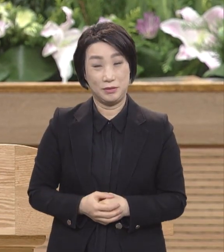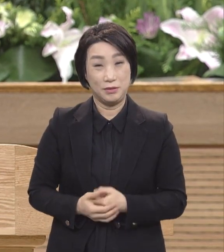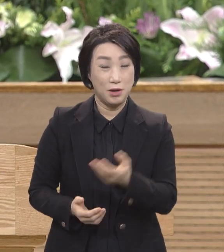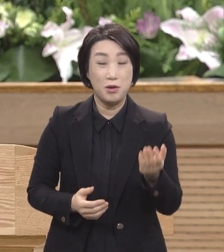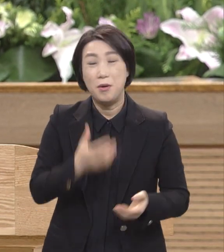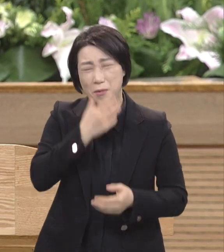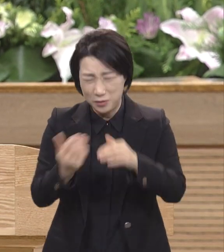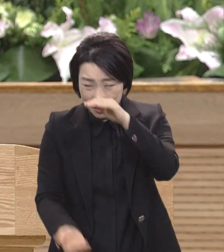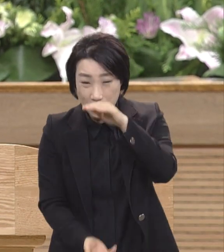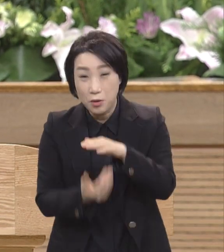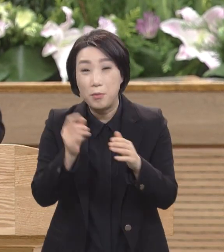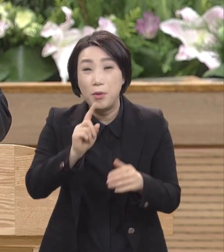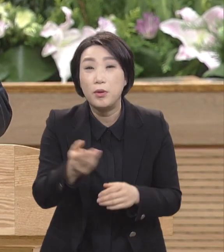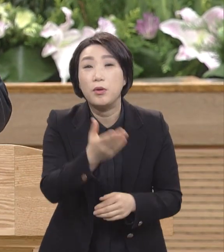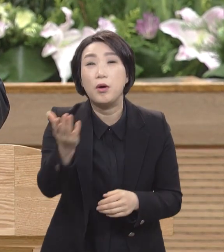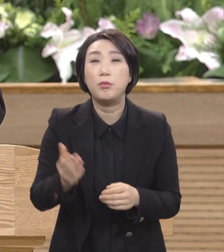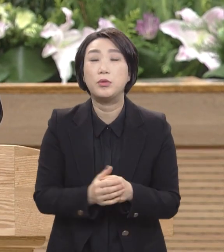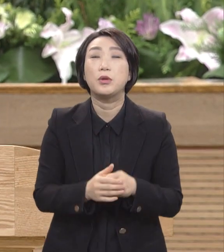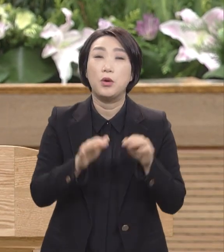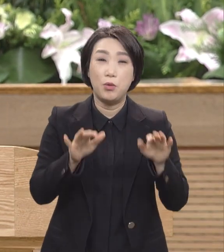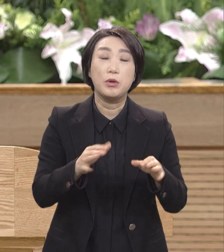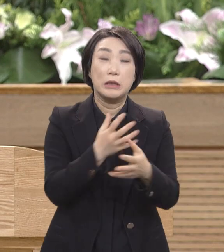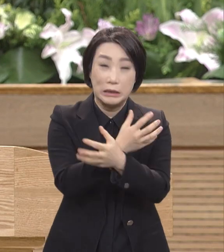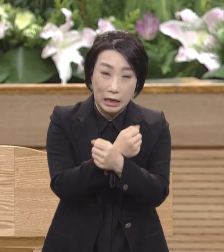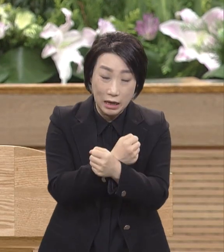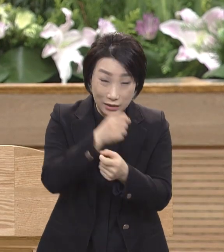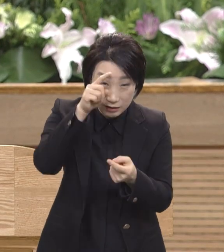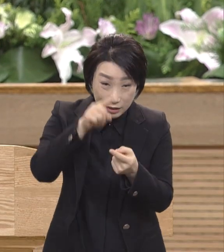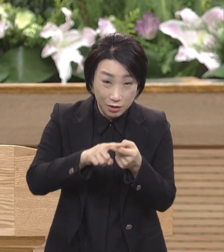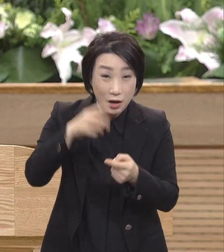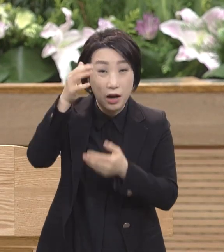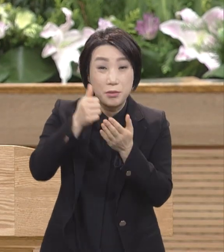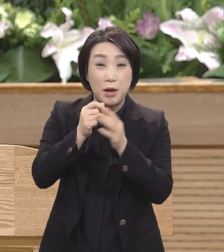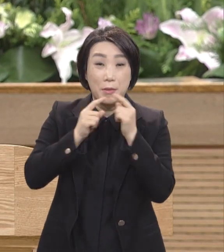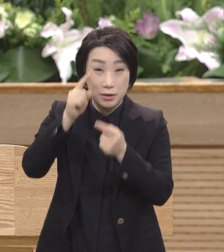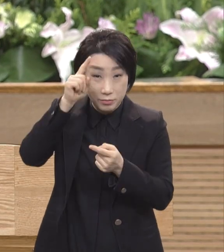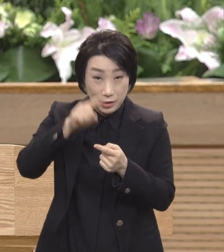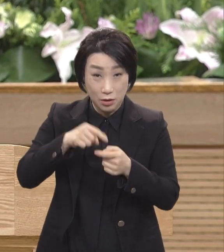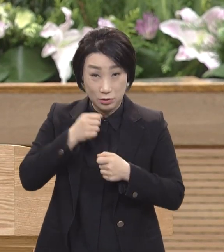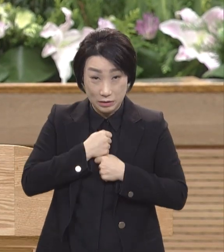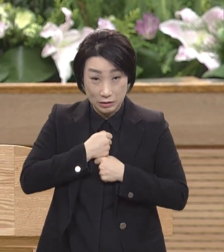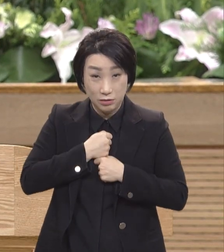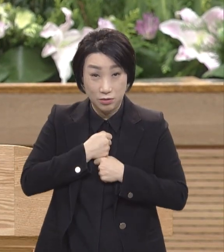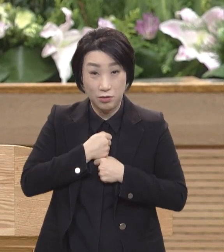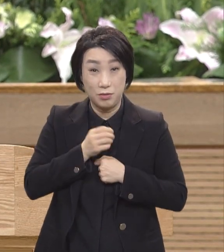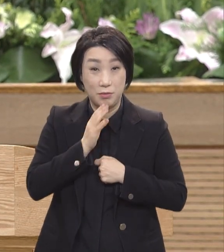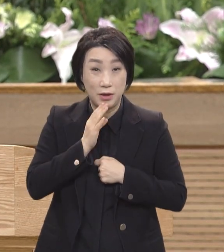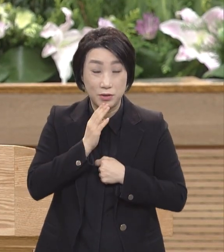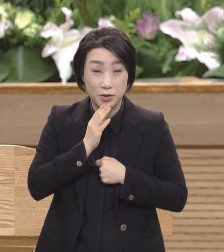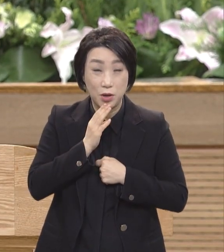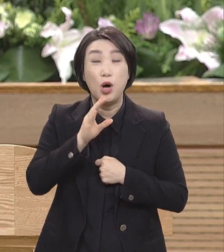최고의 복이 뭐요? 오늘 계약대로 하나님 말씀대로 지켜